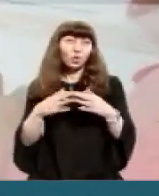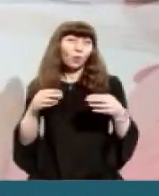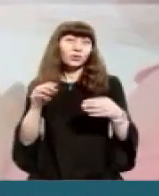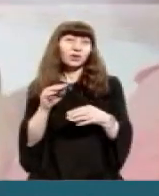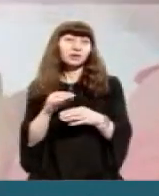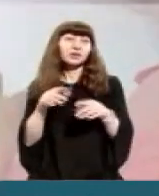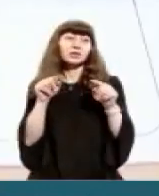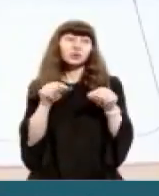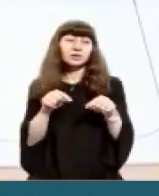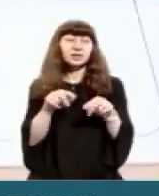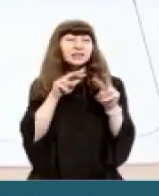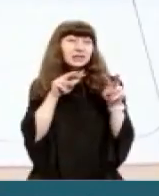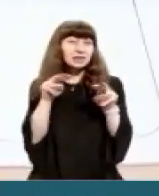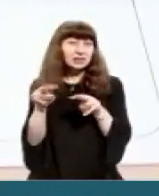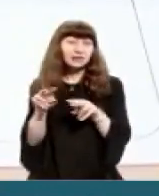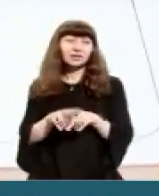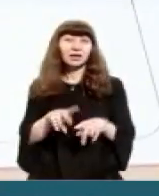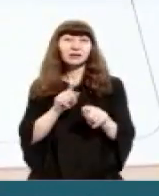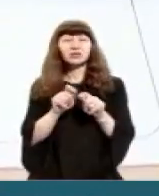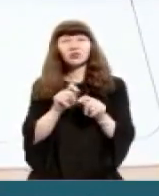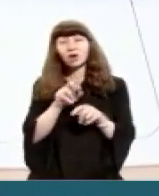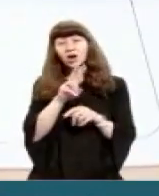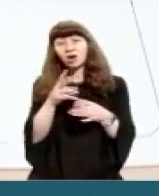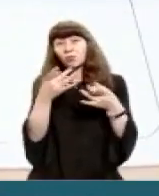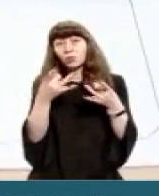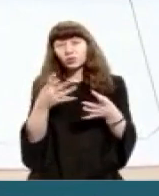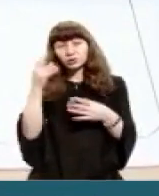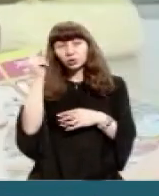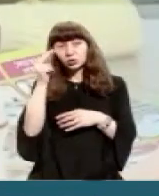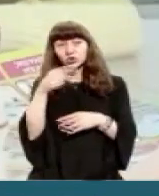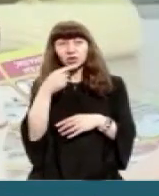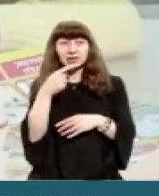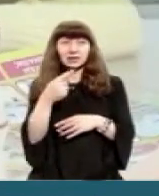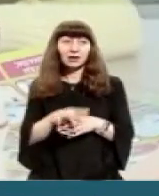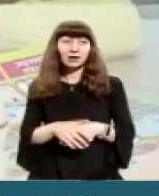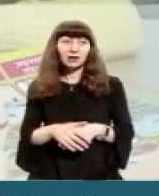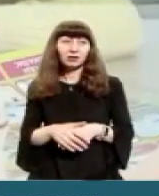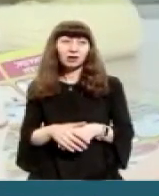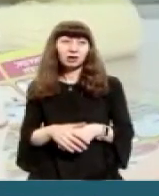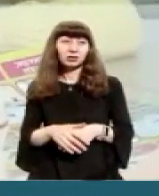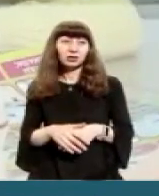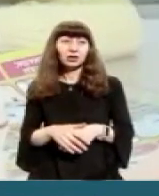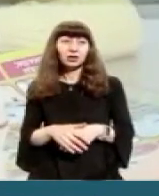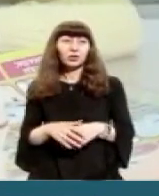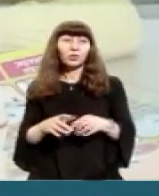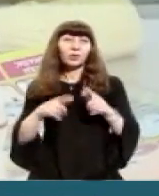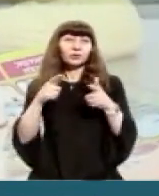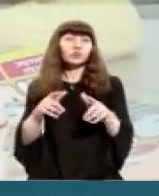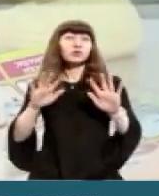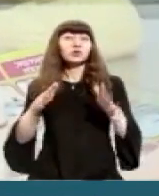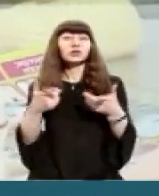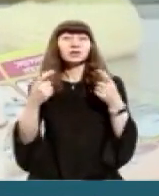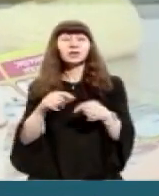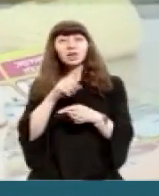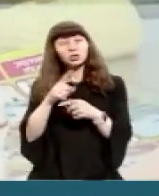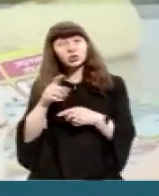камерами. Но зрители следят за тем, как герои не просто изучают язык за партой, а попадают в определенные ситуации, где должны использовать